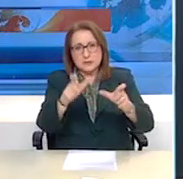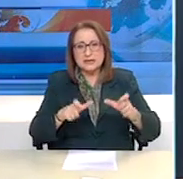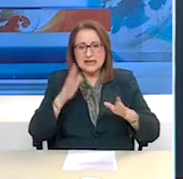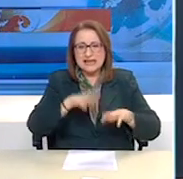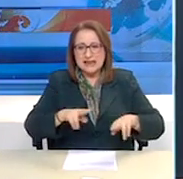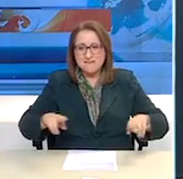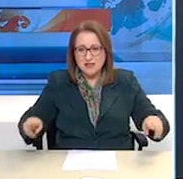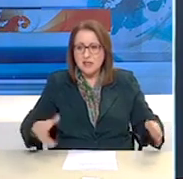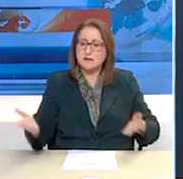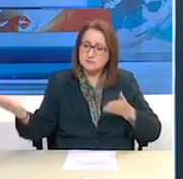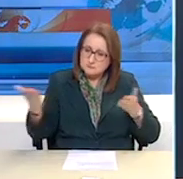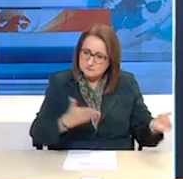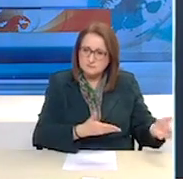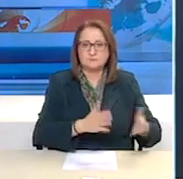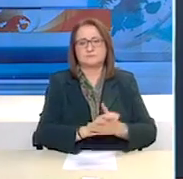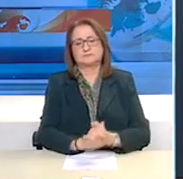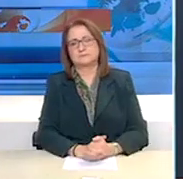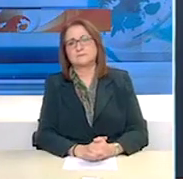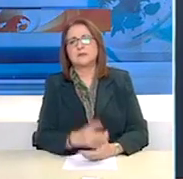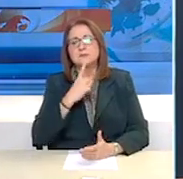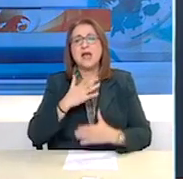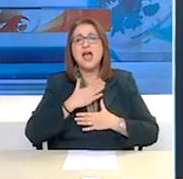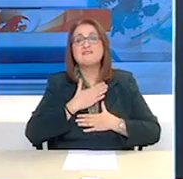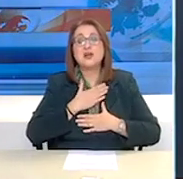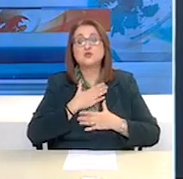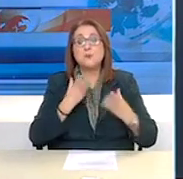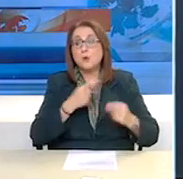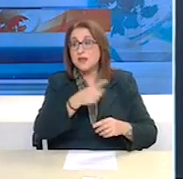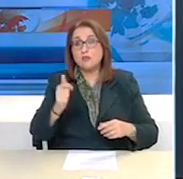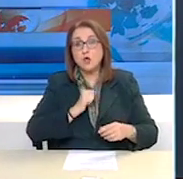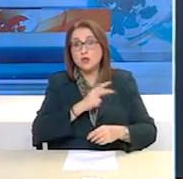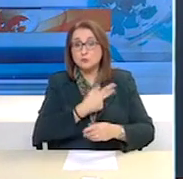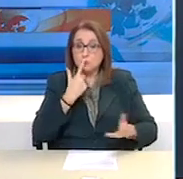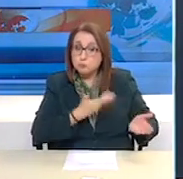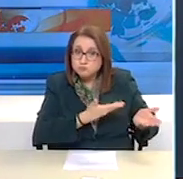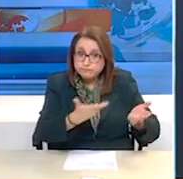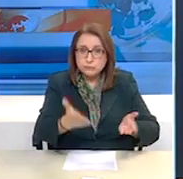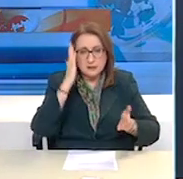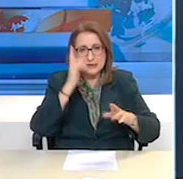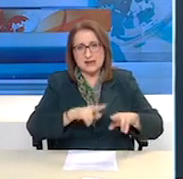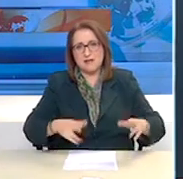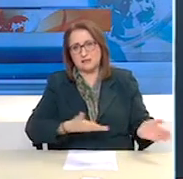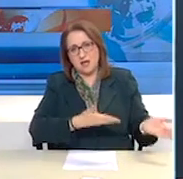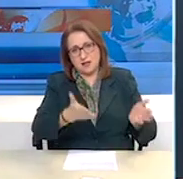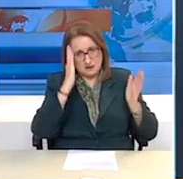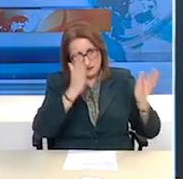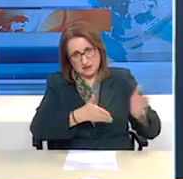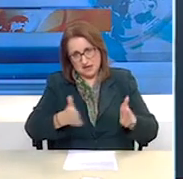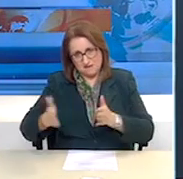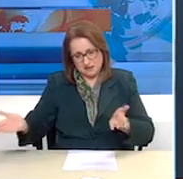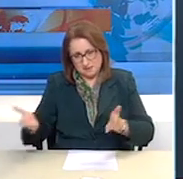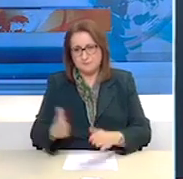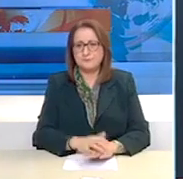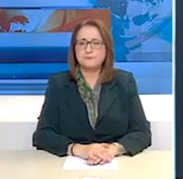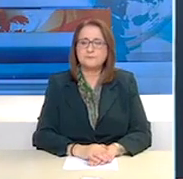τρόπο που συμβάλλουν σε αυτή τη δύσκολη εθνική προσπάθεια. Τέλος, θα ήθελα να σας ενημερώσω ότι σε τηλεσύσκεψη με τον Πρωθυπουργό,